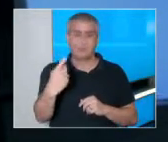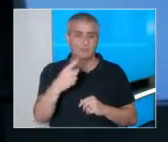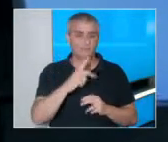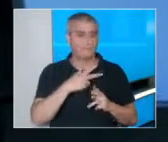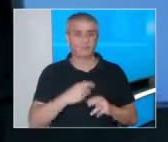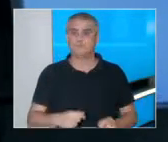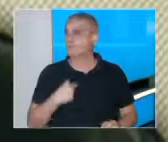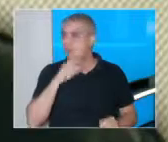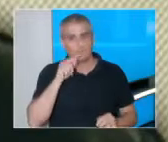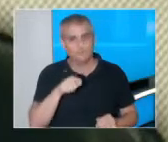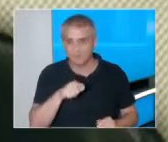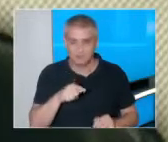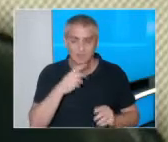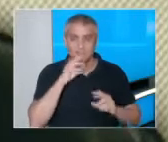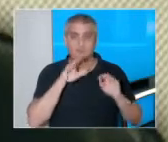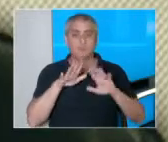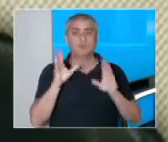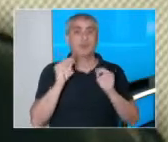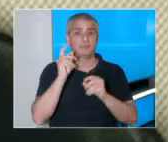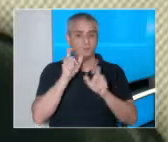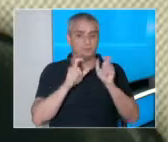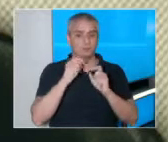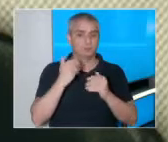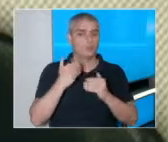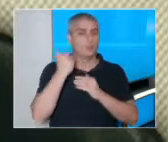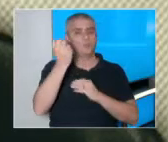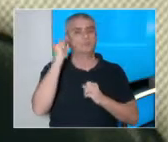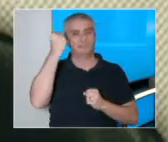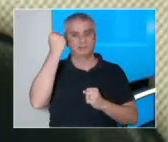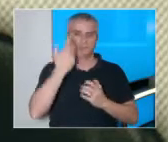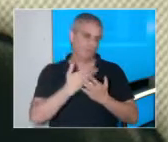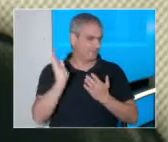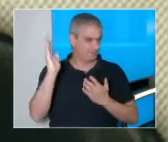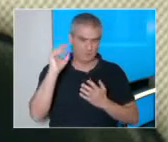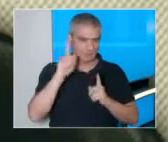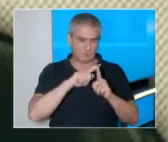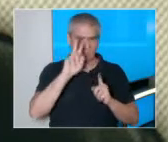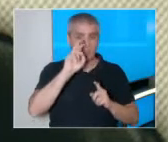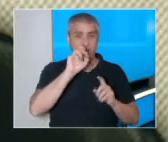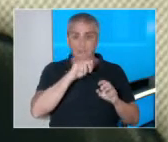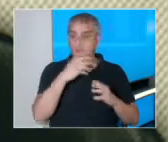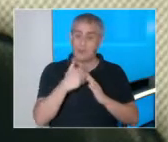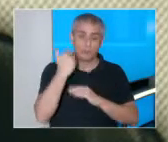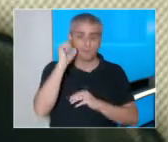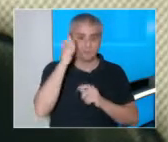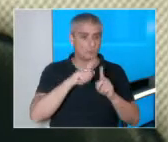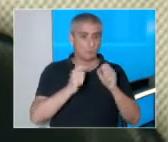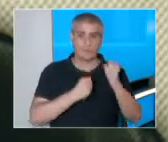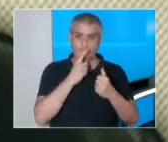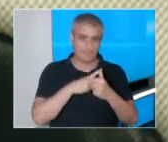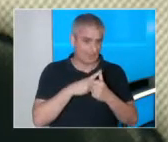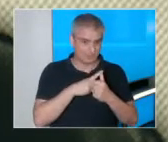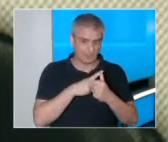רק על זה, אני מדבר על ממשלה עם גורמים פוסט-ציונים, עזוב רגע אנטי-ציונים כמו רם, נכון, אבל פוסט-ציונים כמו מרץ,